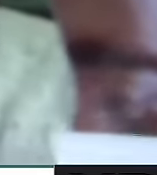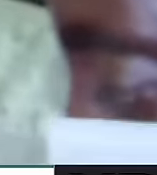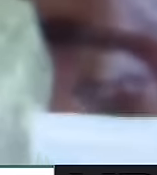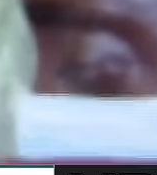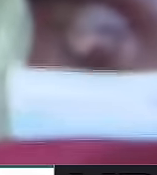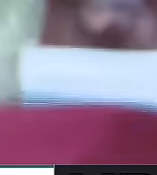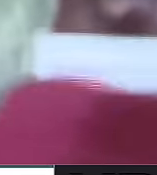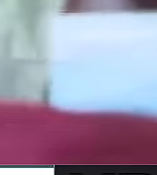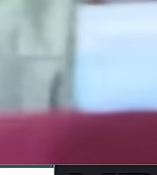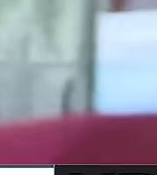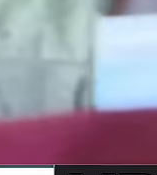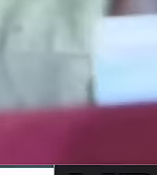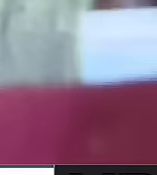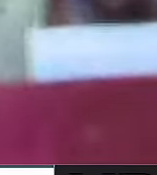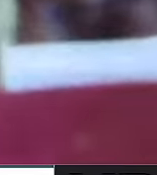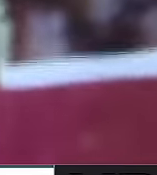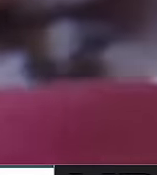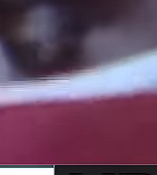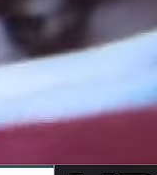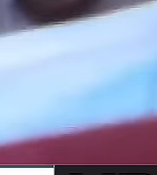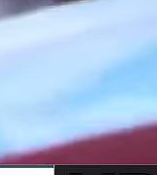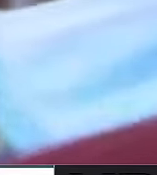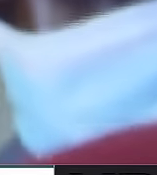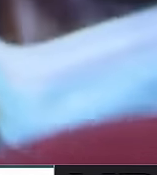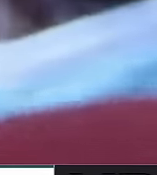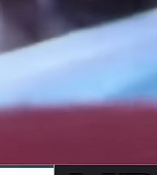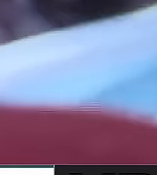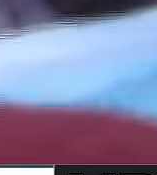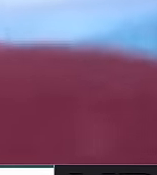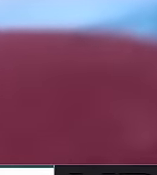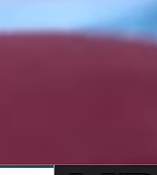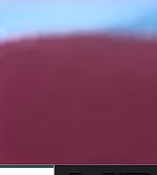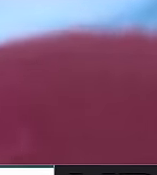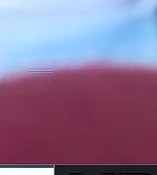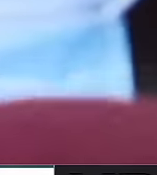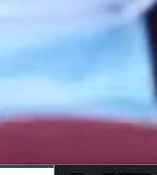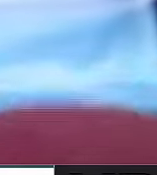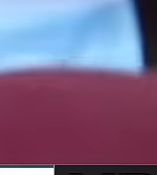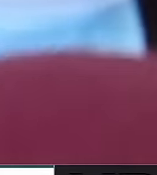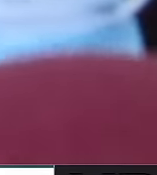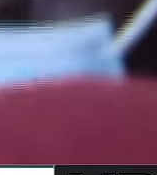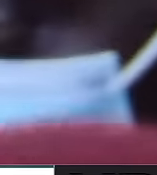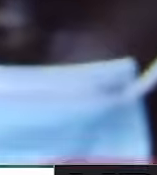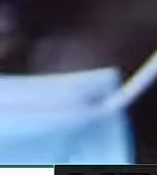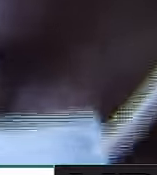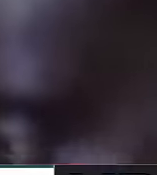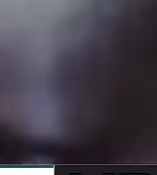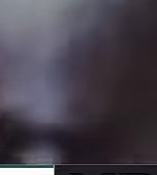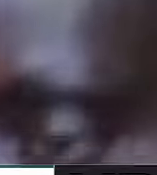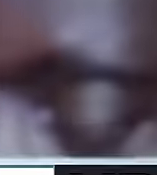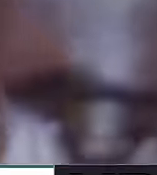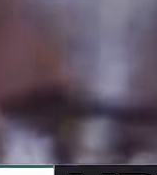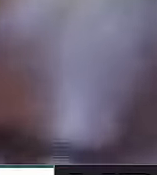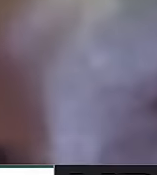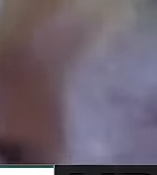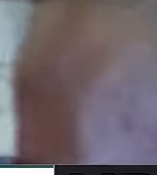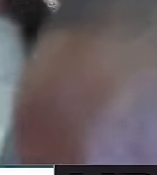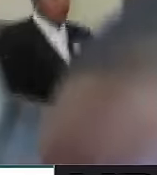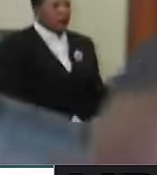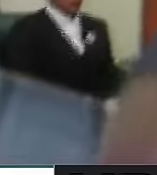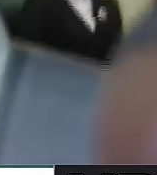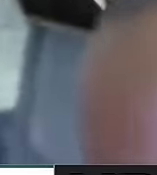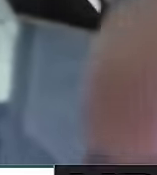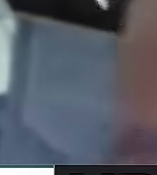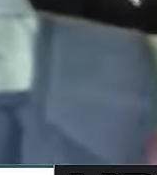Ku Parliament omukulembeze w'eggwanga ng'ali wamu ne mukyala we Janet Kataha Museveni batuuse mu kifo